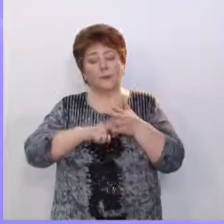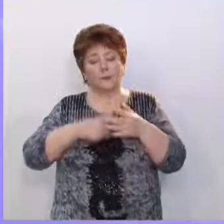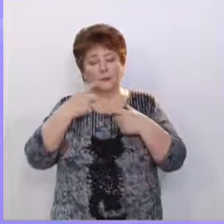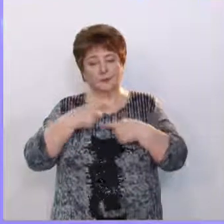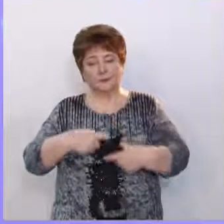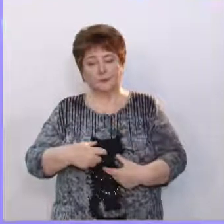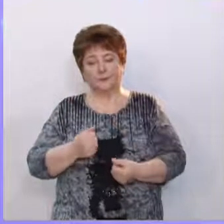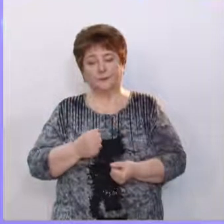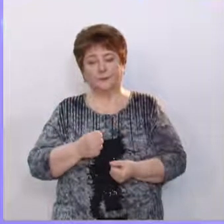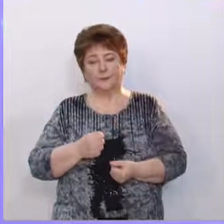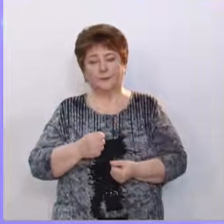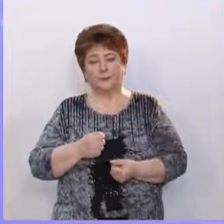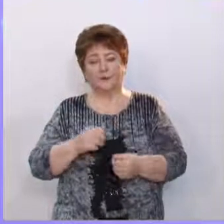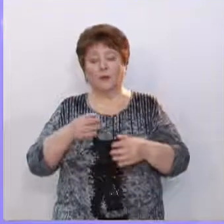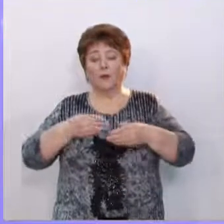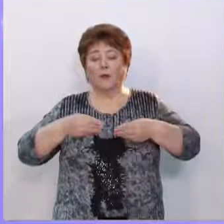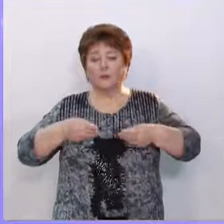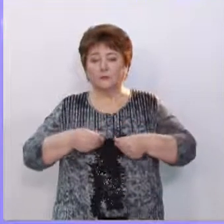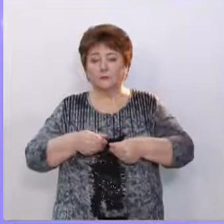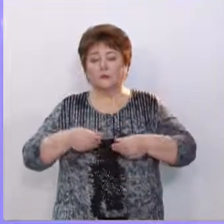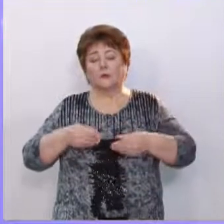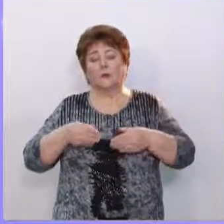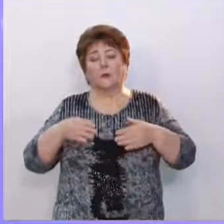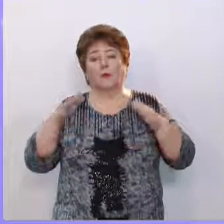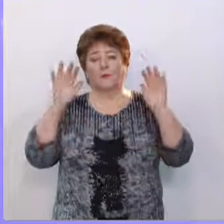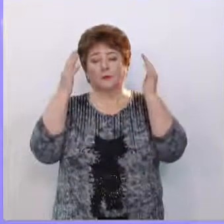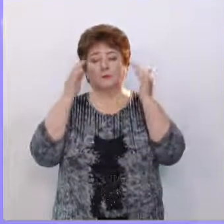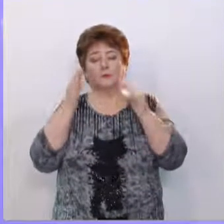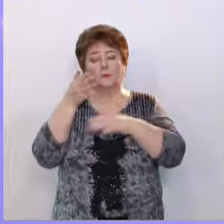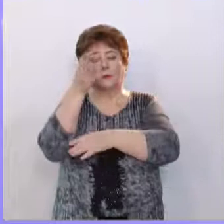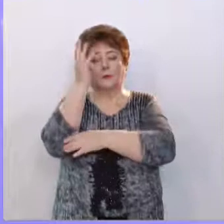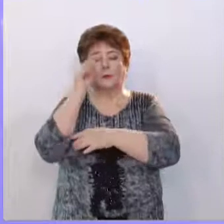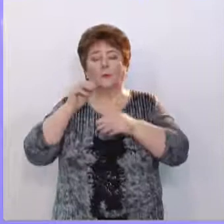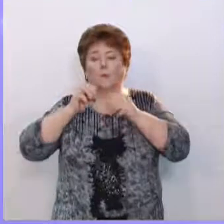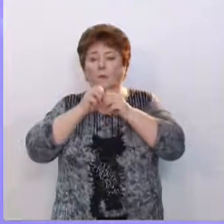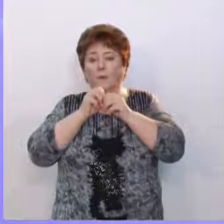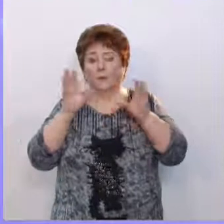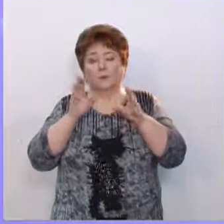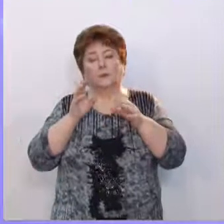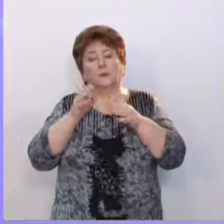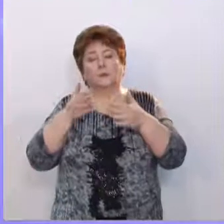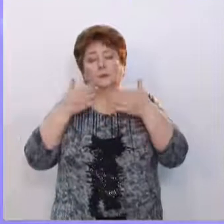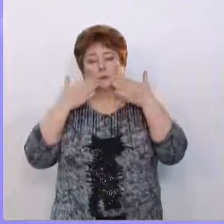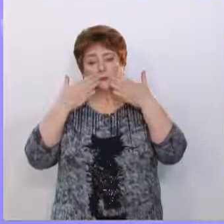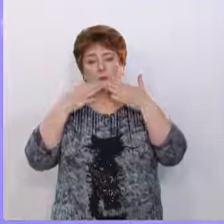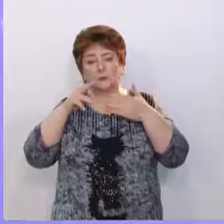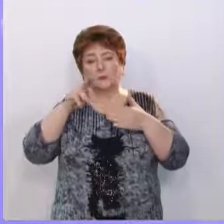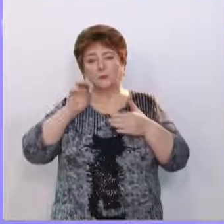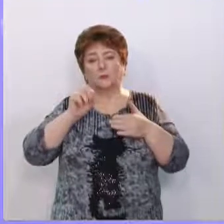Проверьте себя. Весной в лесу на деревьях лопнули душистые